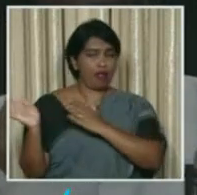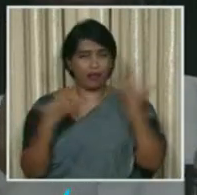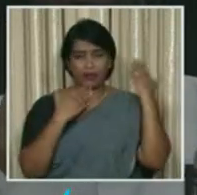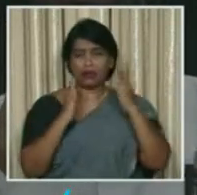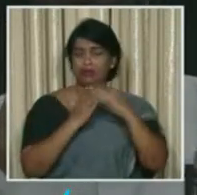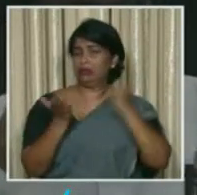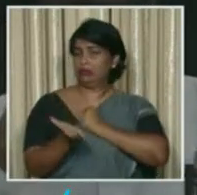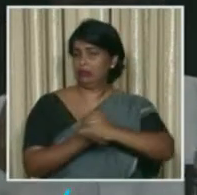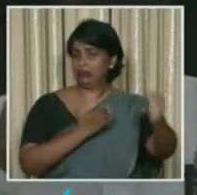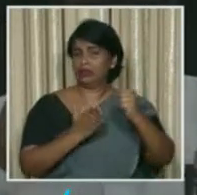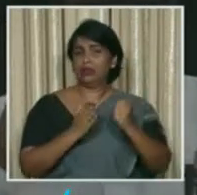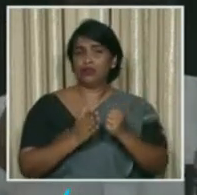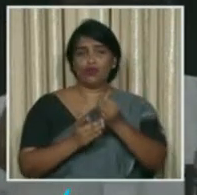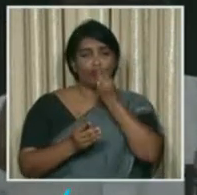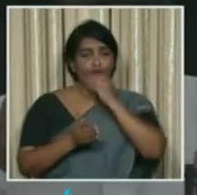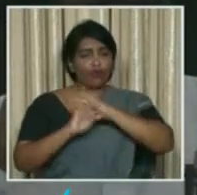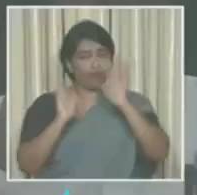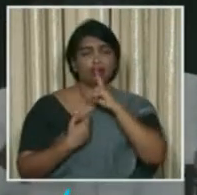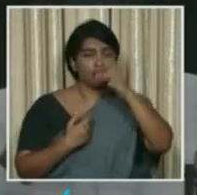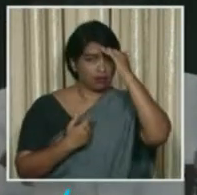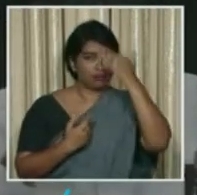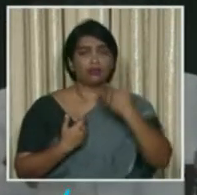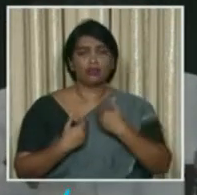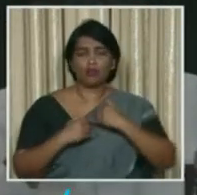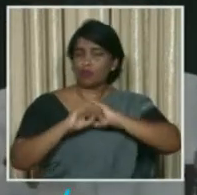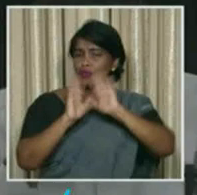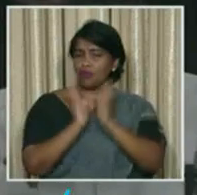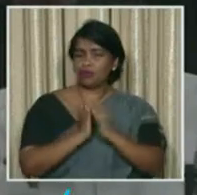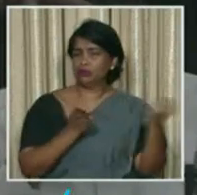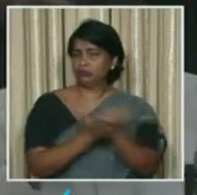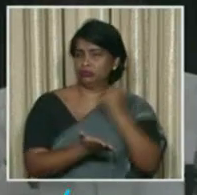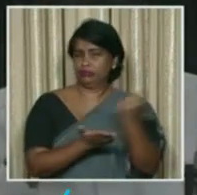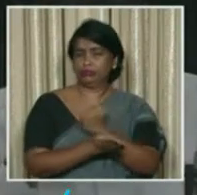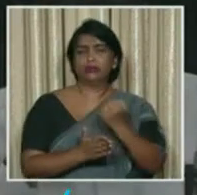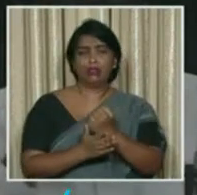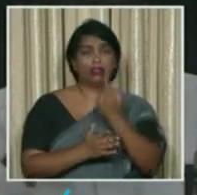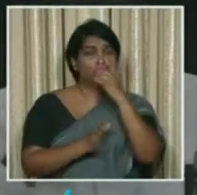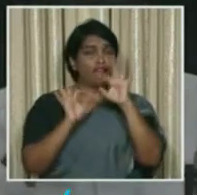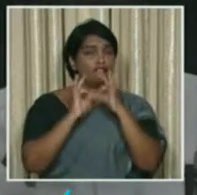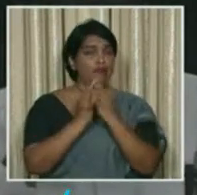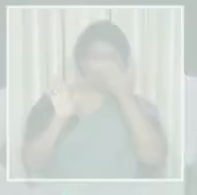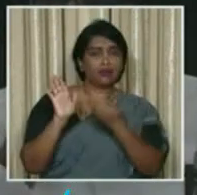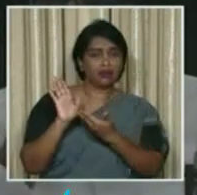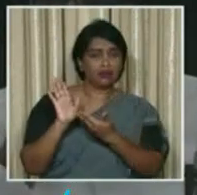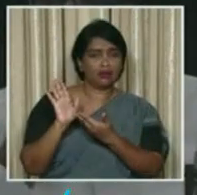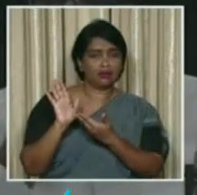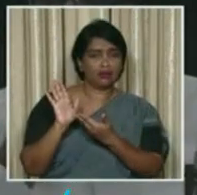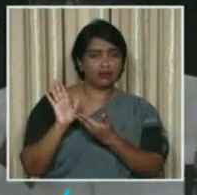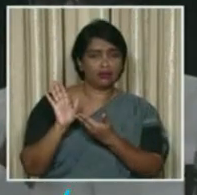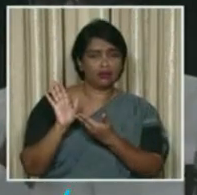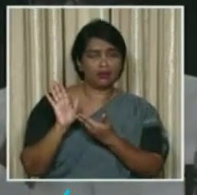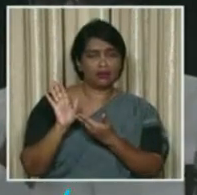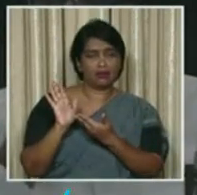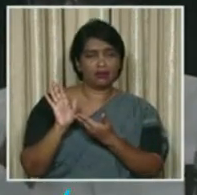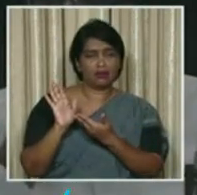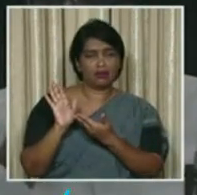කුඩු කරක් අදපු කැමෙයිටන් එළියට දාලා ඔක්කොම සියලු කුඩු කර එළියට දෙන්න 14දම පුංචි දරුවත් එක්ක මේ